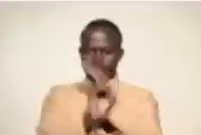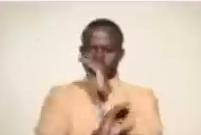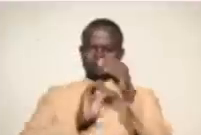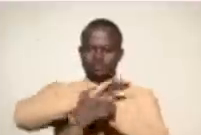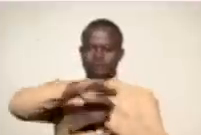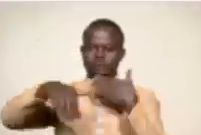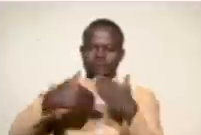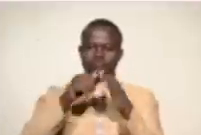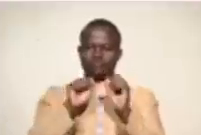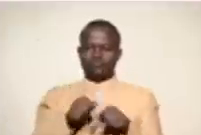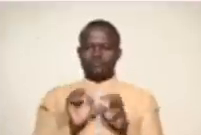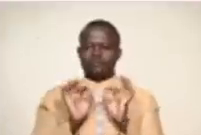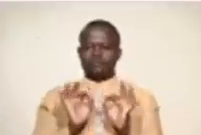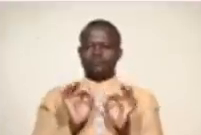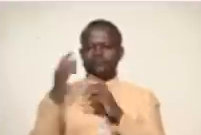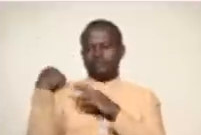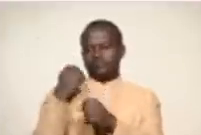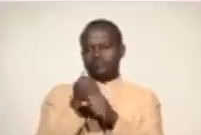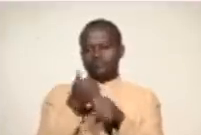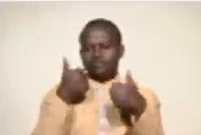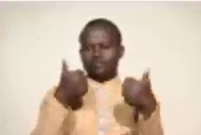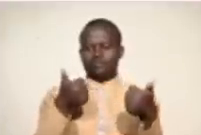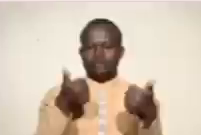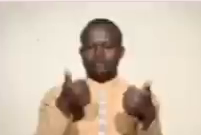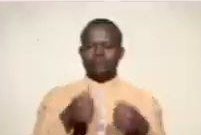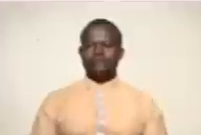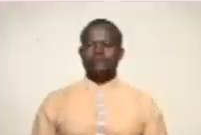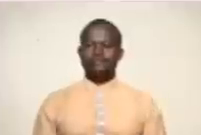byose bibashe kunoza ibyo bishinzwe gukora neza ku ruhande rwabyo.